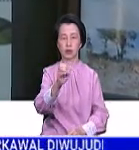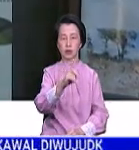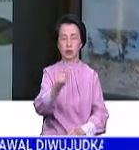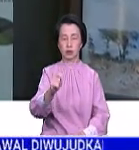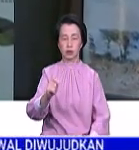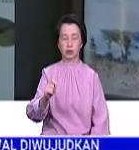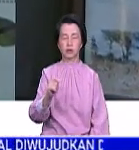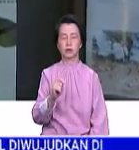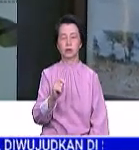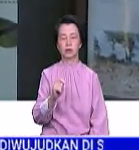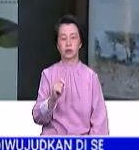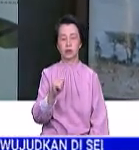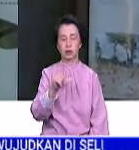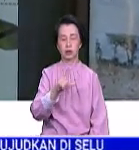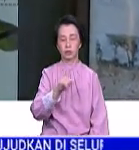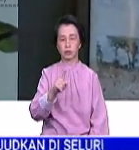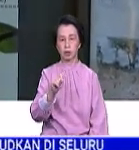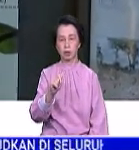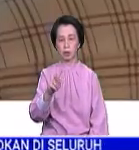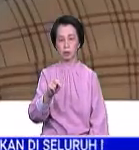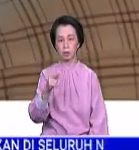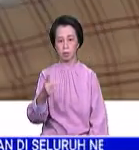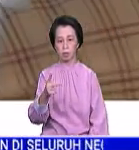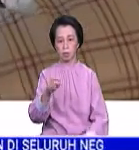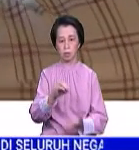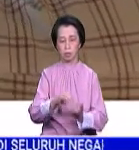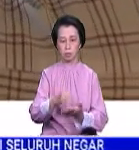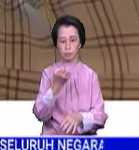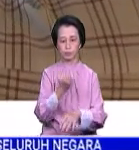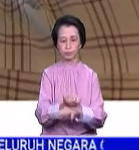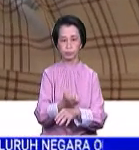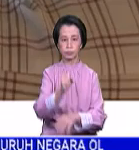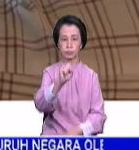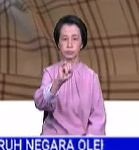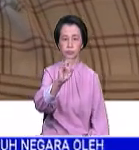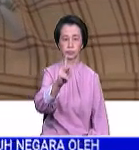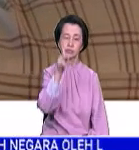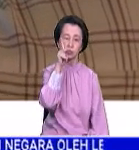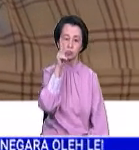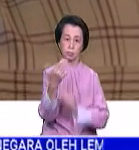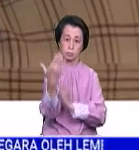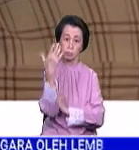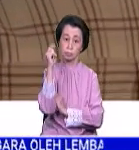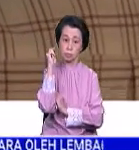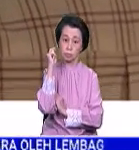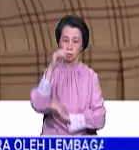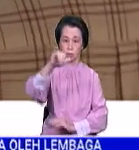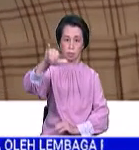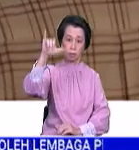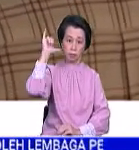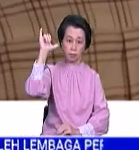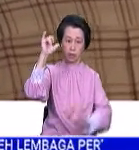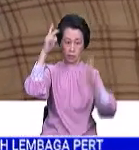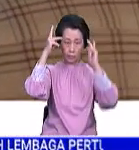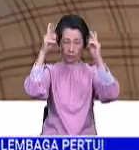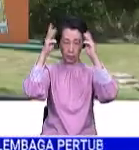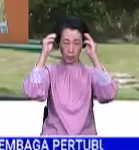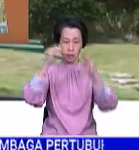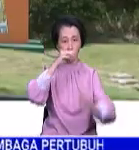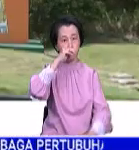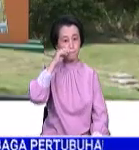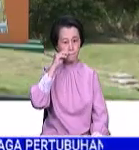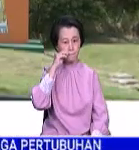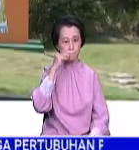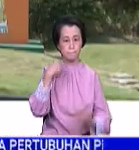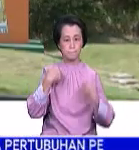Lembaga Zakat Negeri Kedah LZNK di Kampung Batu Seketul, Sik Kedah pagi tadi. Semalam Perdana Menteri Tan Sri Muhyiddin Yassin